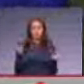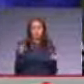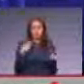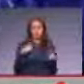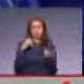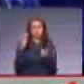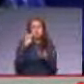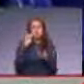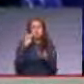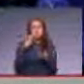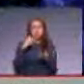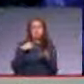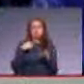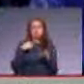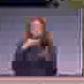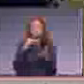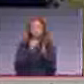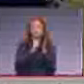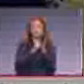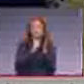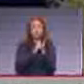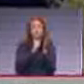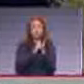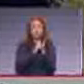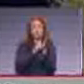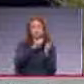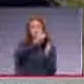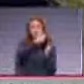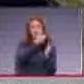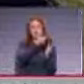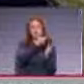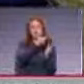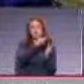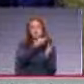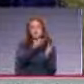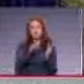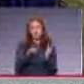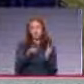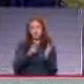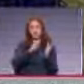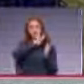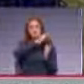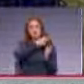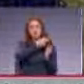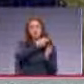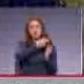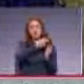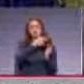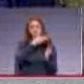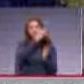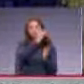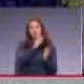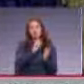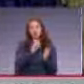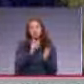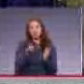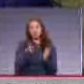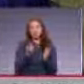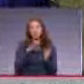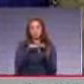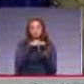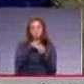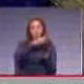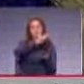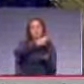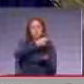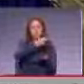وحاجتي. تعالى اوريك شقتي مركونه اهي والمفتاح ما حدش بيفتحها. وما بتروحيهاش؟ ما اروحهاش. وده